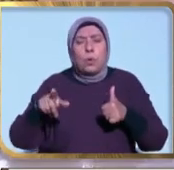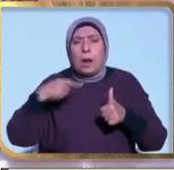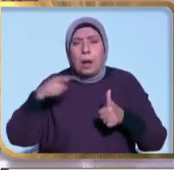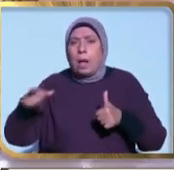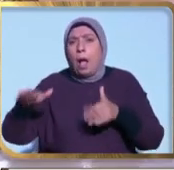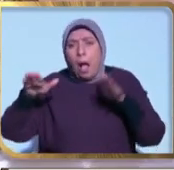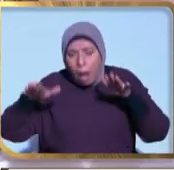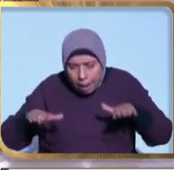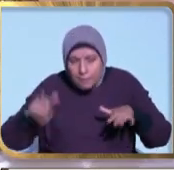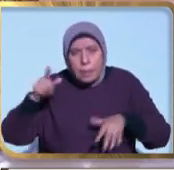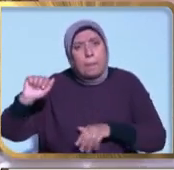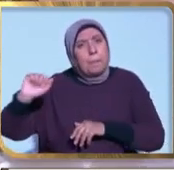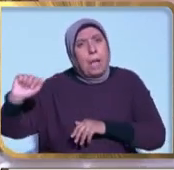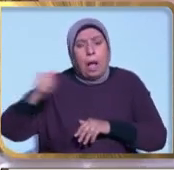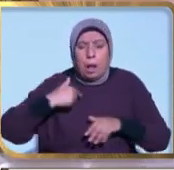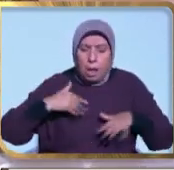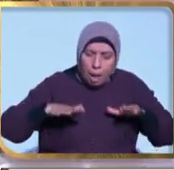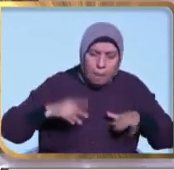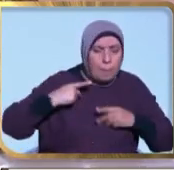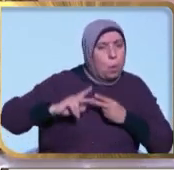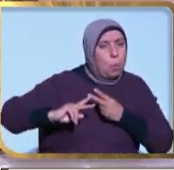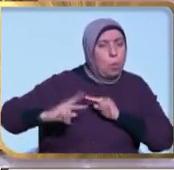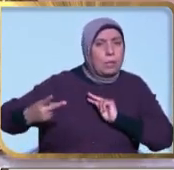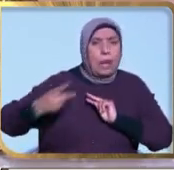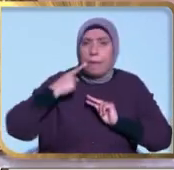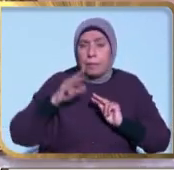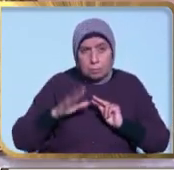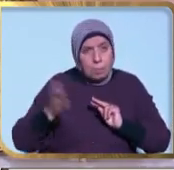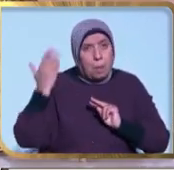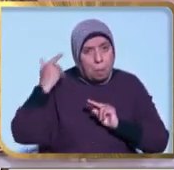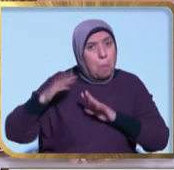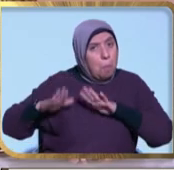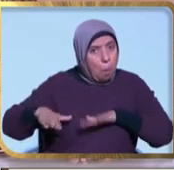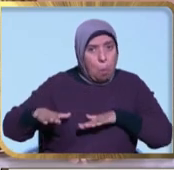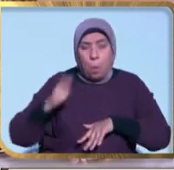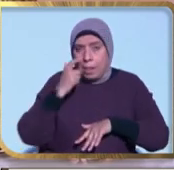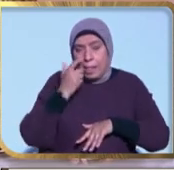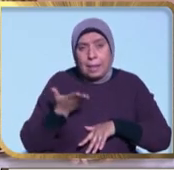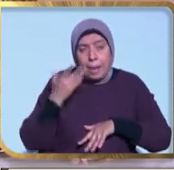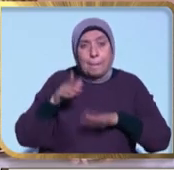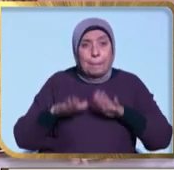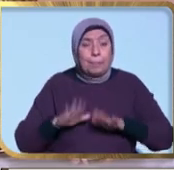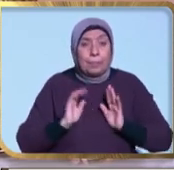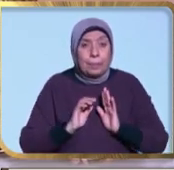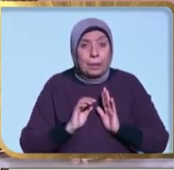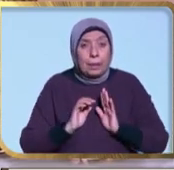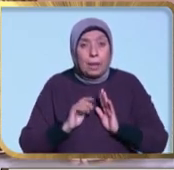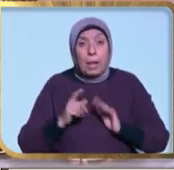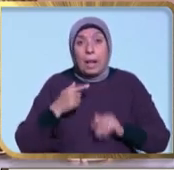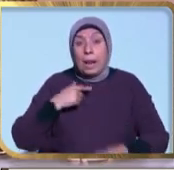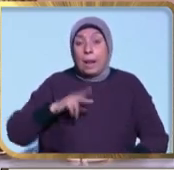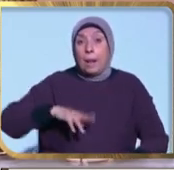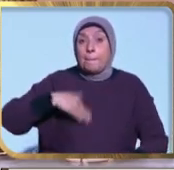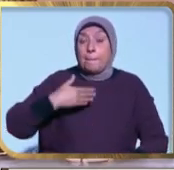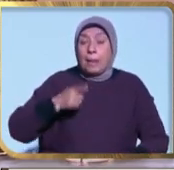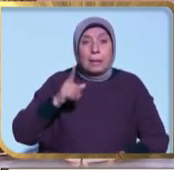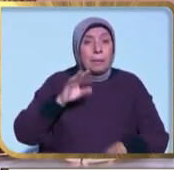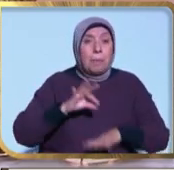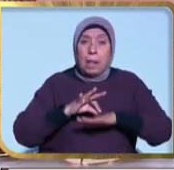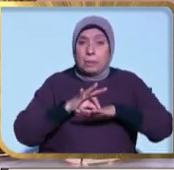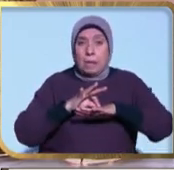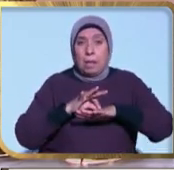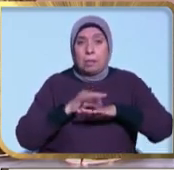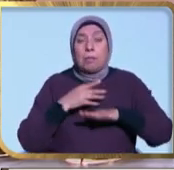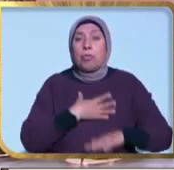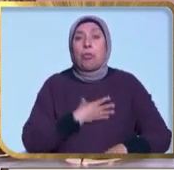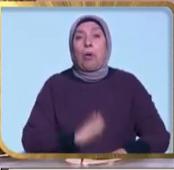وحدث ده وكان وارد في الزمن النبوي الشريف يعني غير ده من المعاملات الانسانيه الطيبه لا يعد